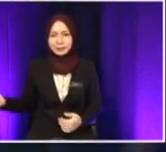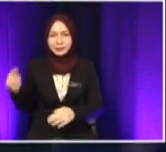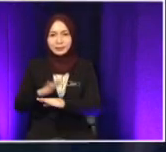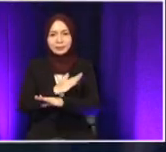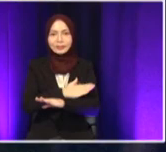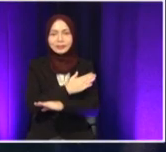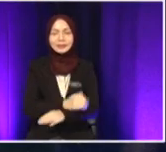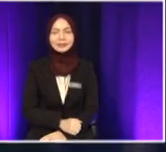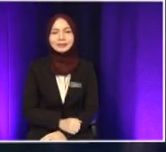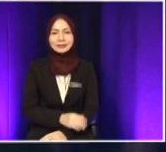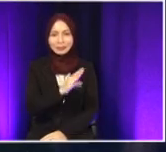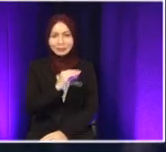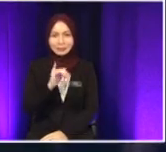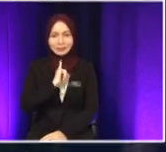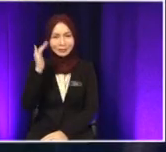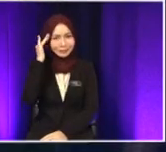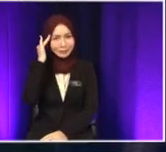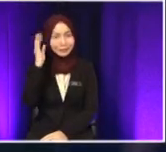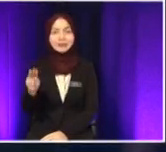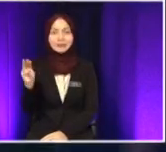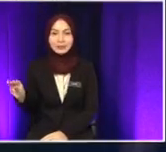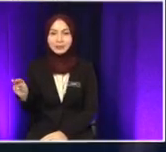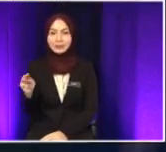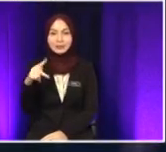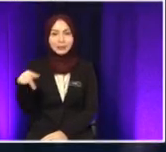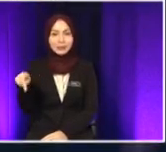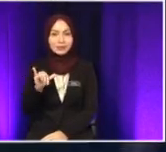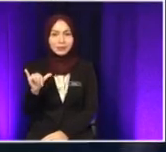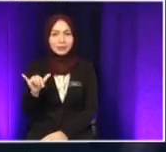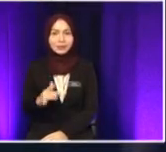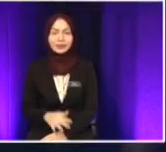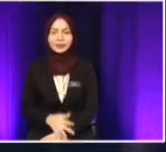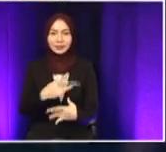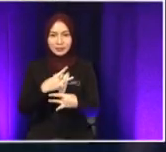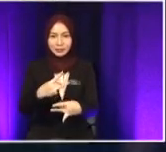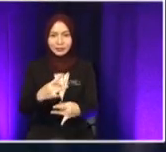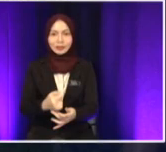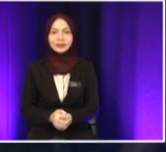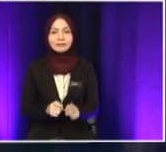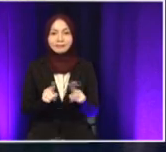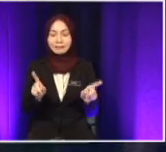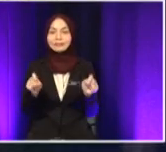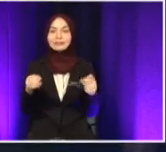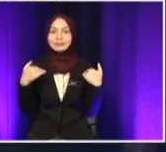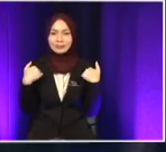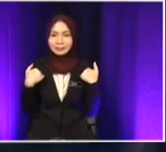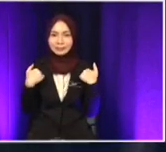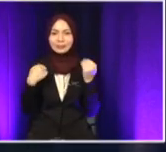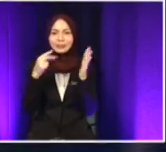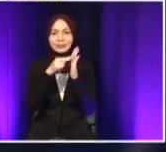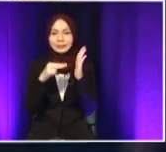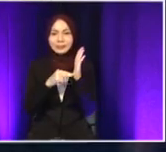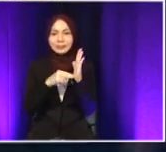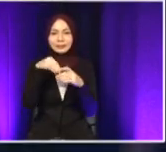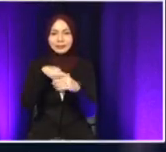suka dengan radius dengan music dan sebagainya tapi mesti ada garis panduan yang ditetapkan di